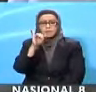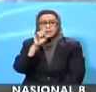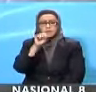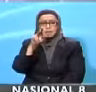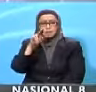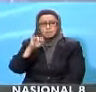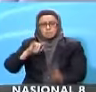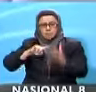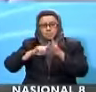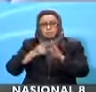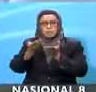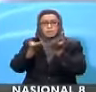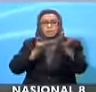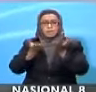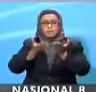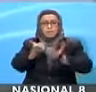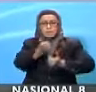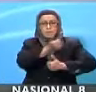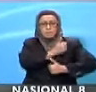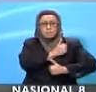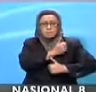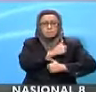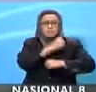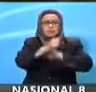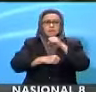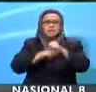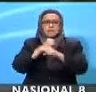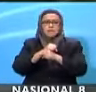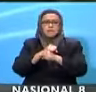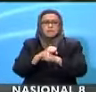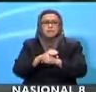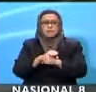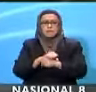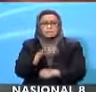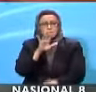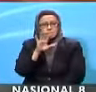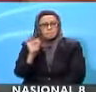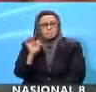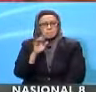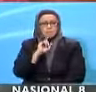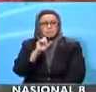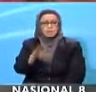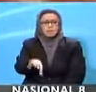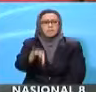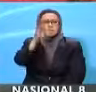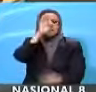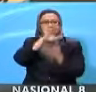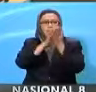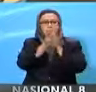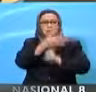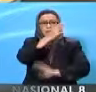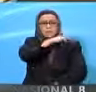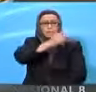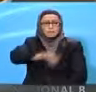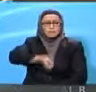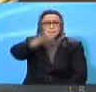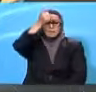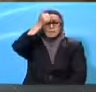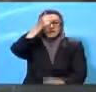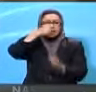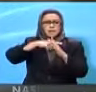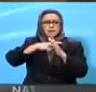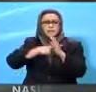tentera pada tahun 1949 allahyarham dilantik sebagai panglima angkatan tentera pada disember